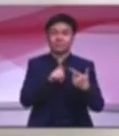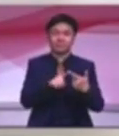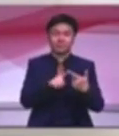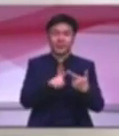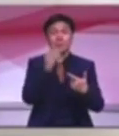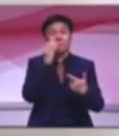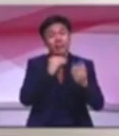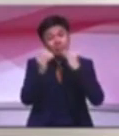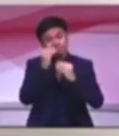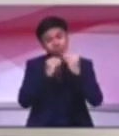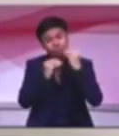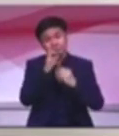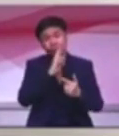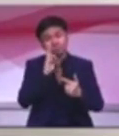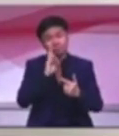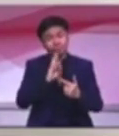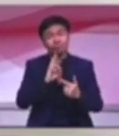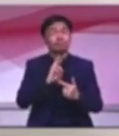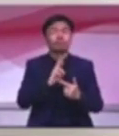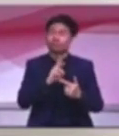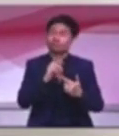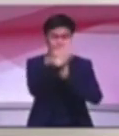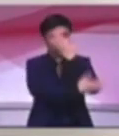kedai-kedai makan di mana-mana saja